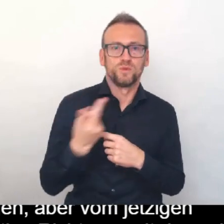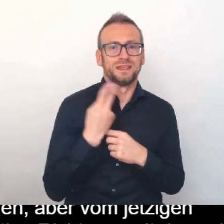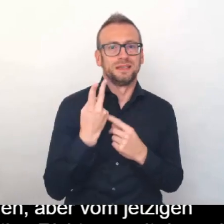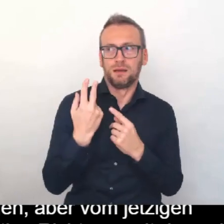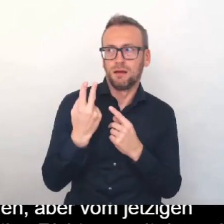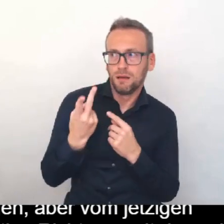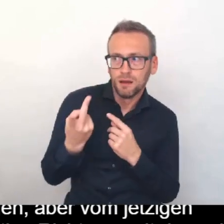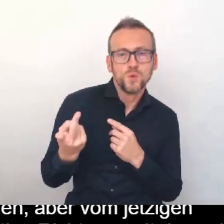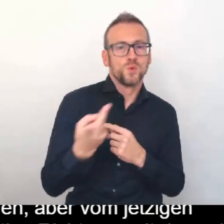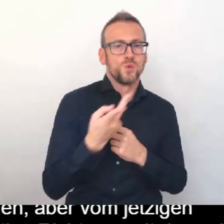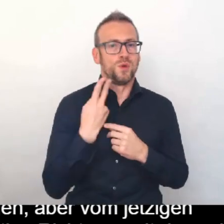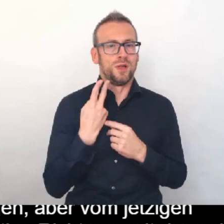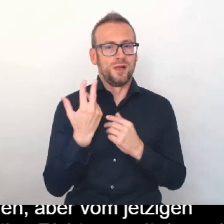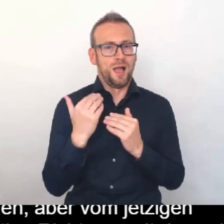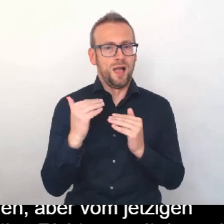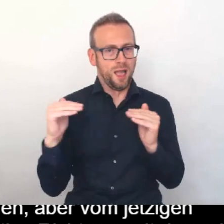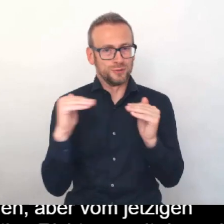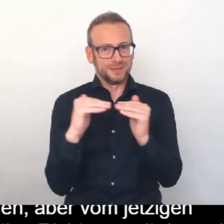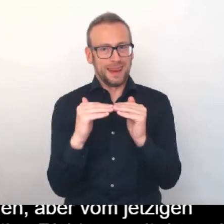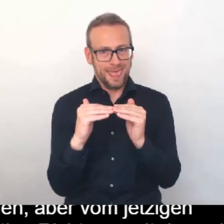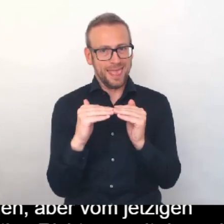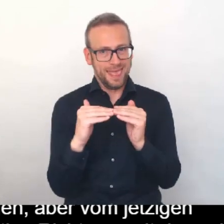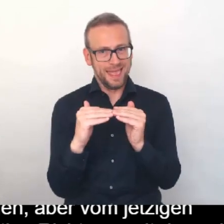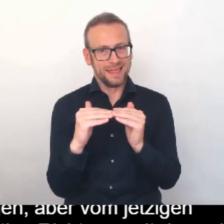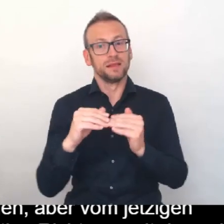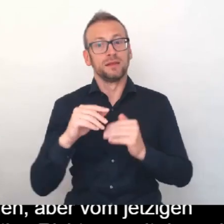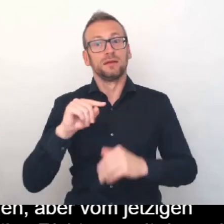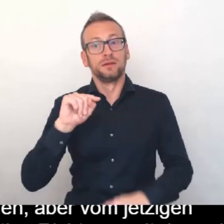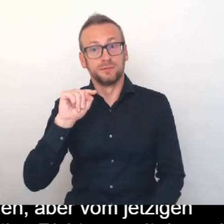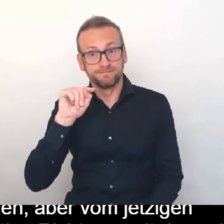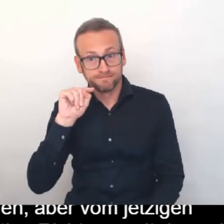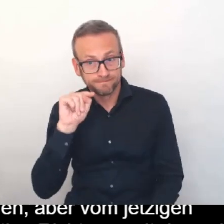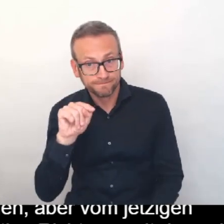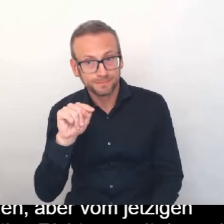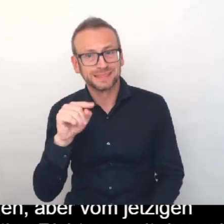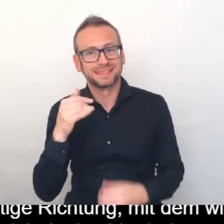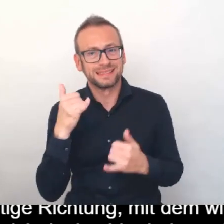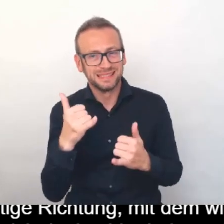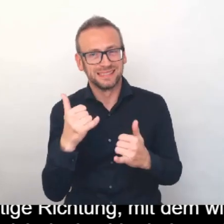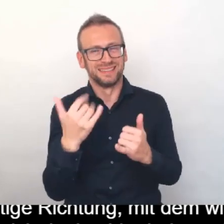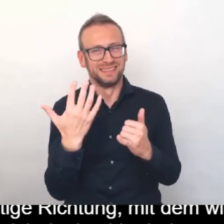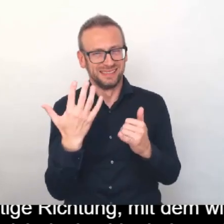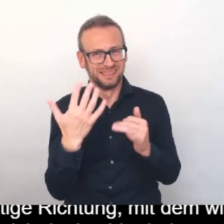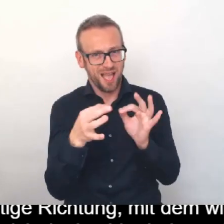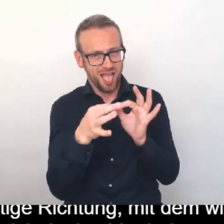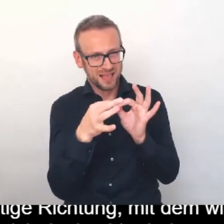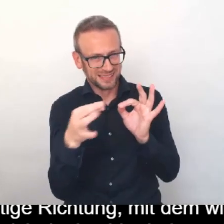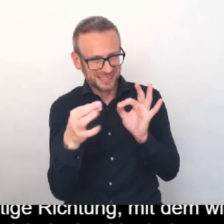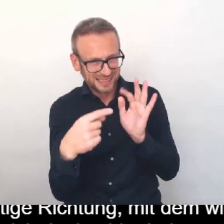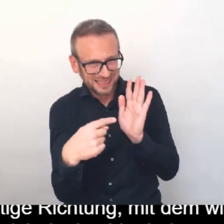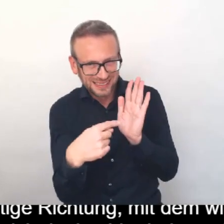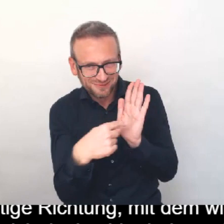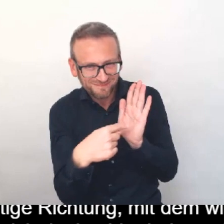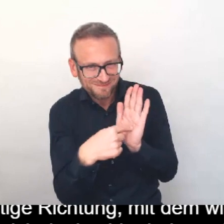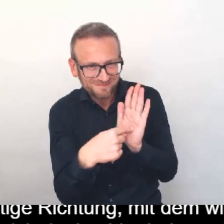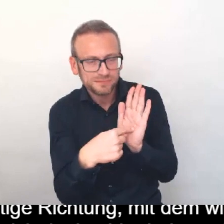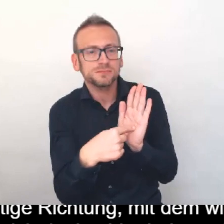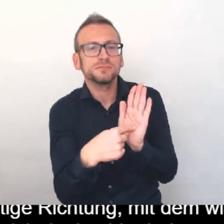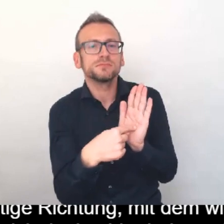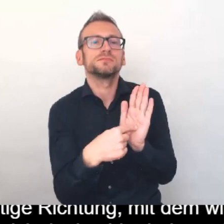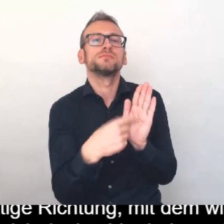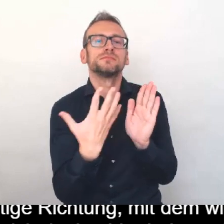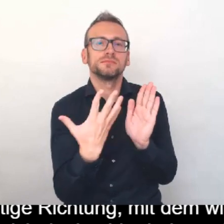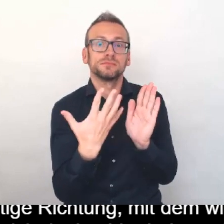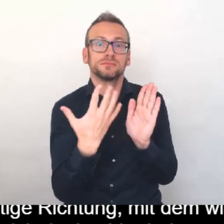lieber den Kooperativen und Verbundpromotionen auch eigenes Promotionsrecht zu nutzen. Also auch hier können wir Attraktivität